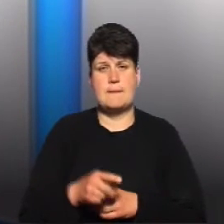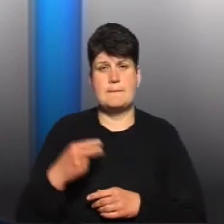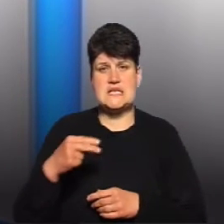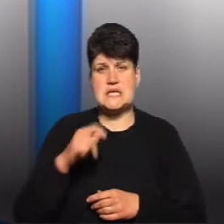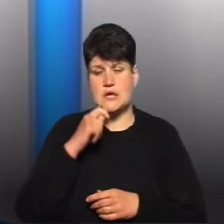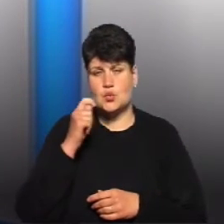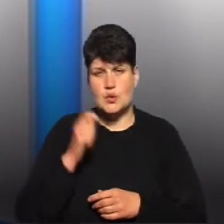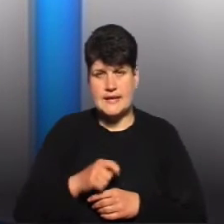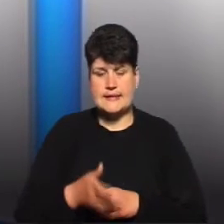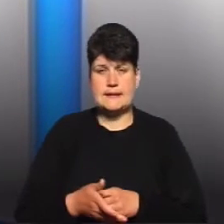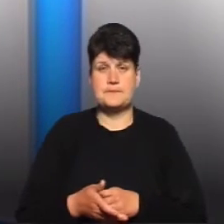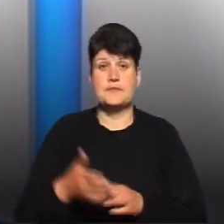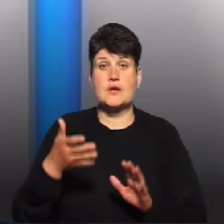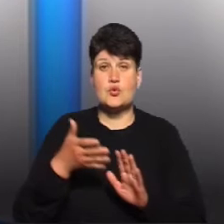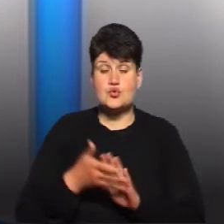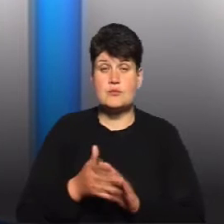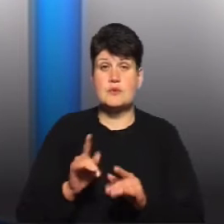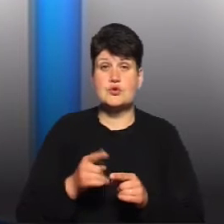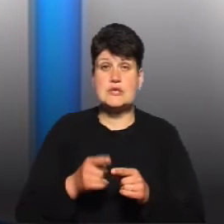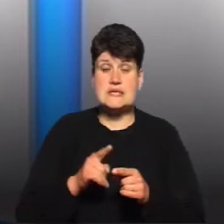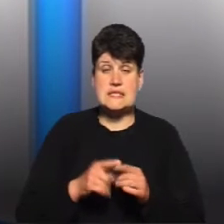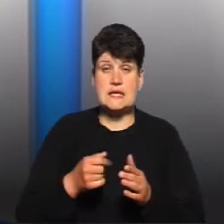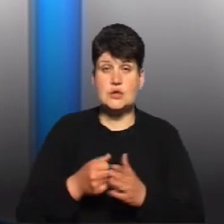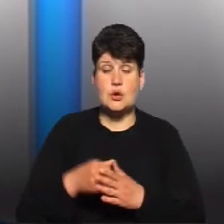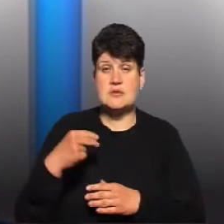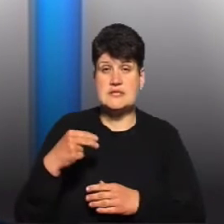Тобто розуміємо, що це десь до президентської гілки влади має